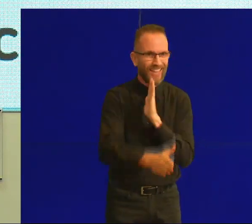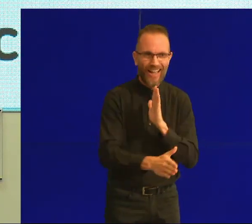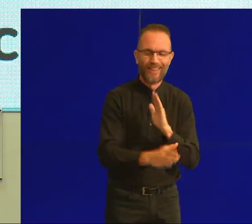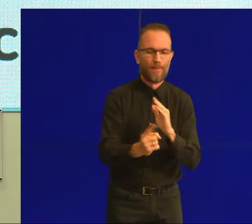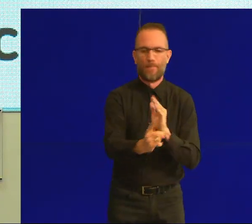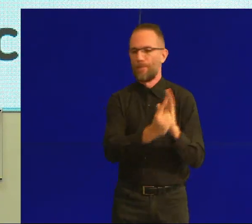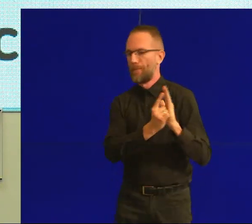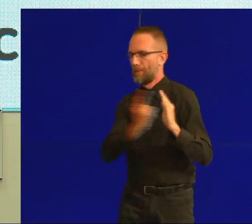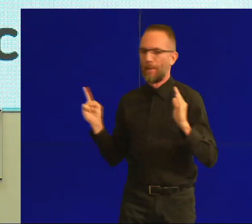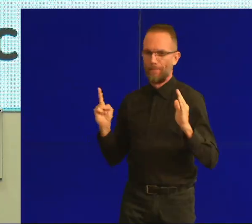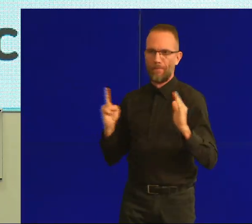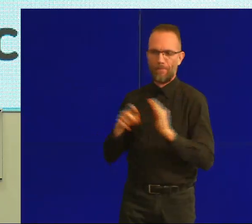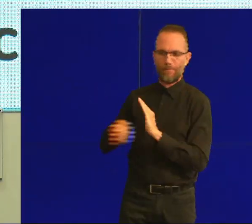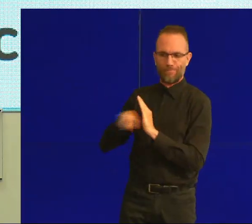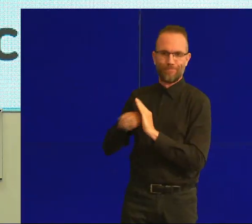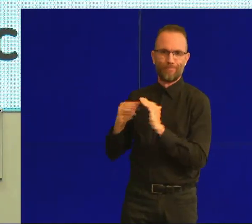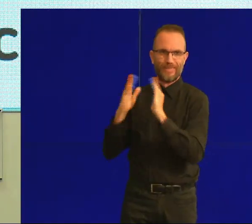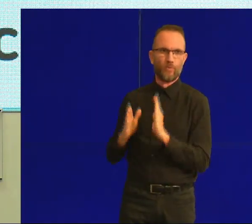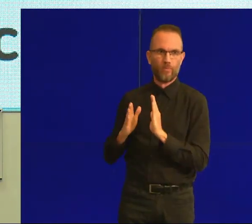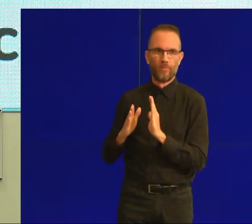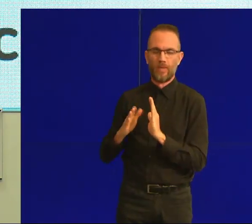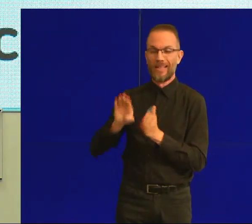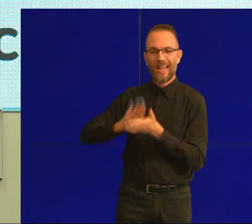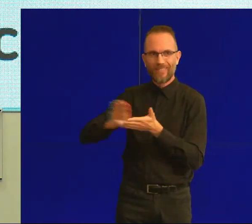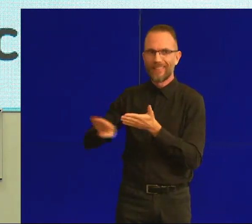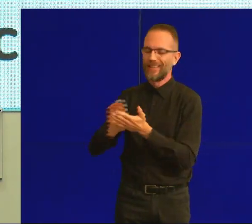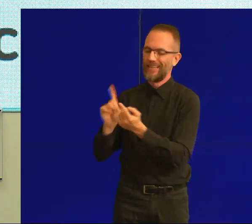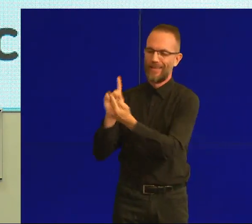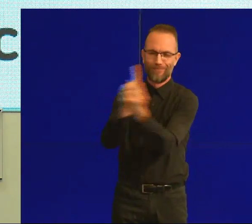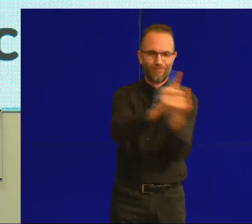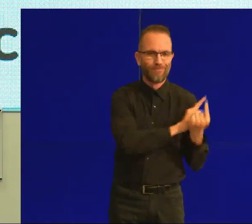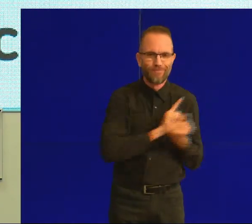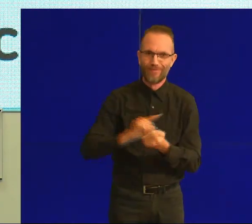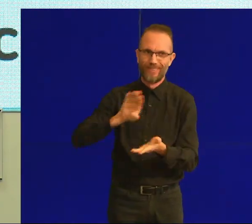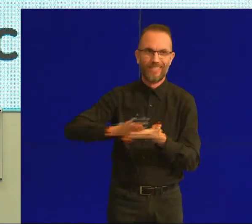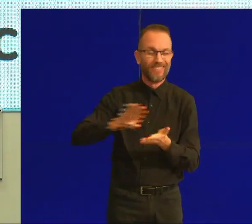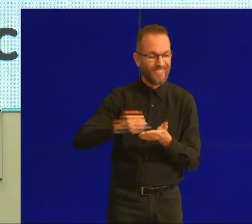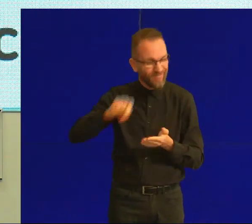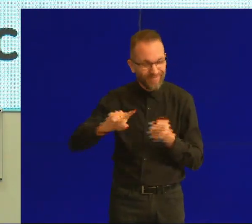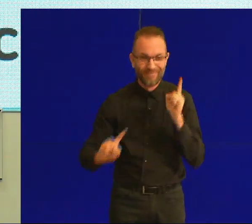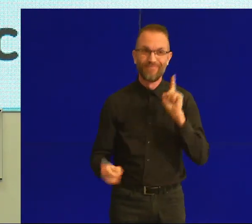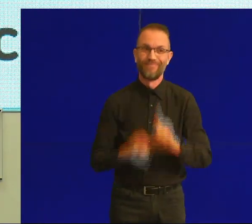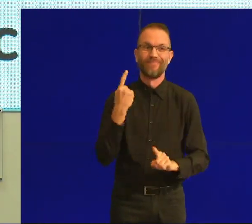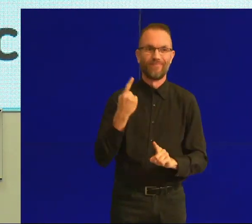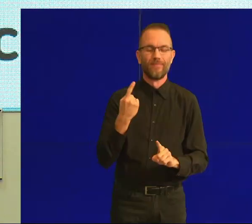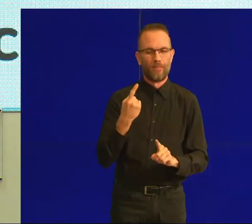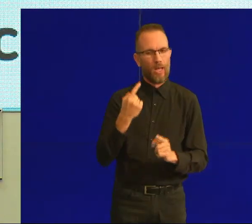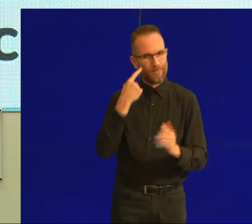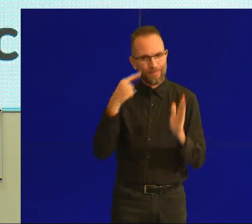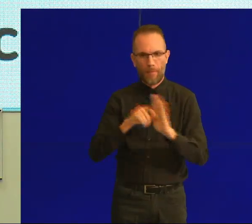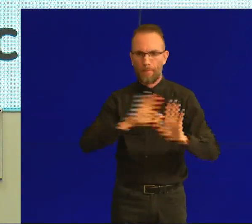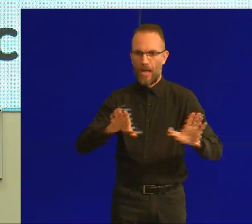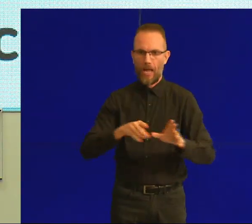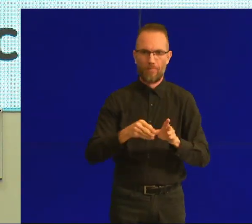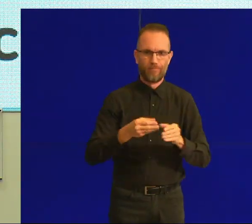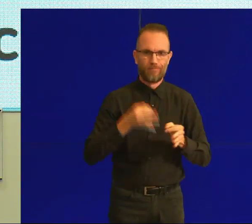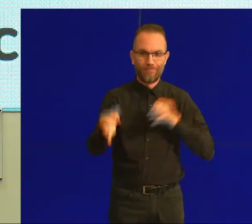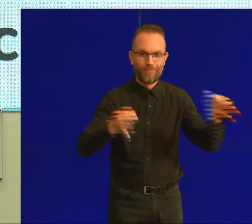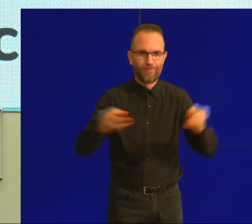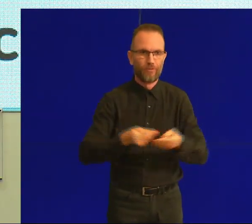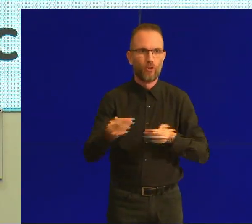car c'est de cette façon là que le virus se propage et une fois que vous êtes isolé vous prenez contact par téléphone avec votre médecin c'est